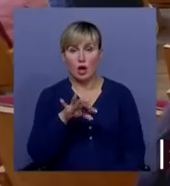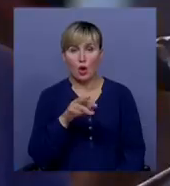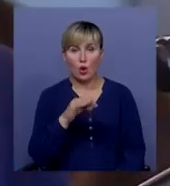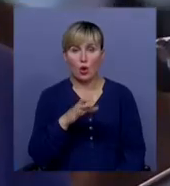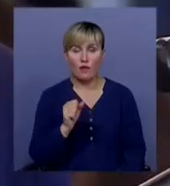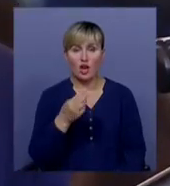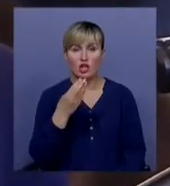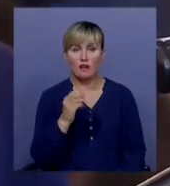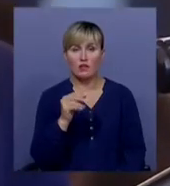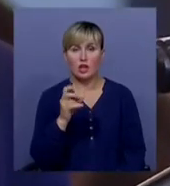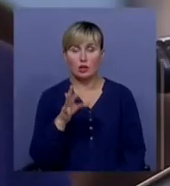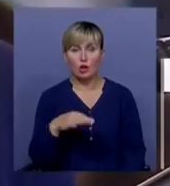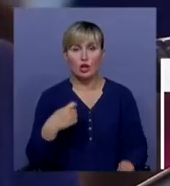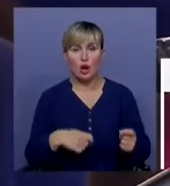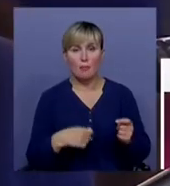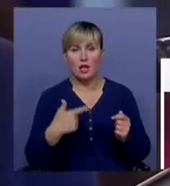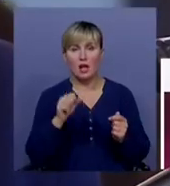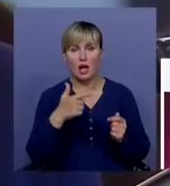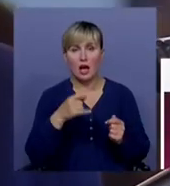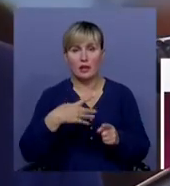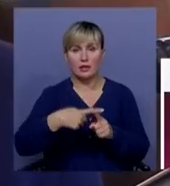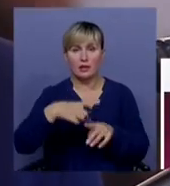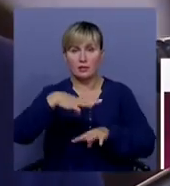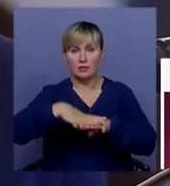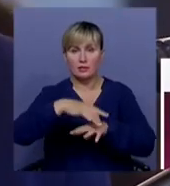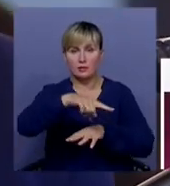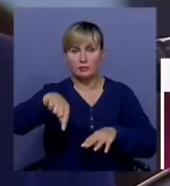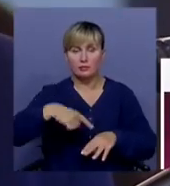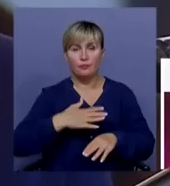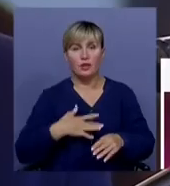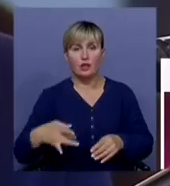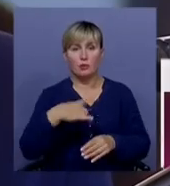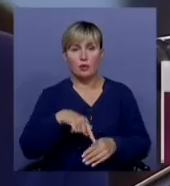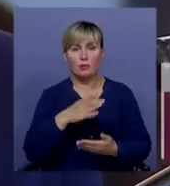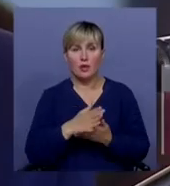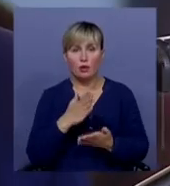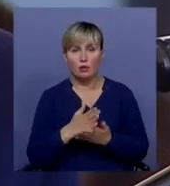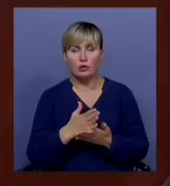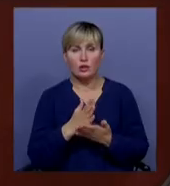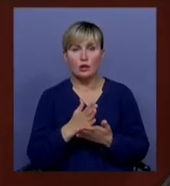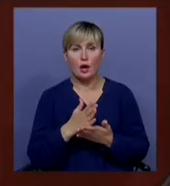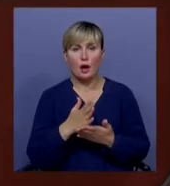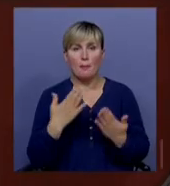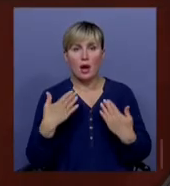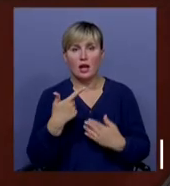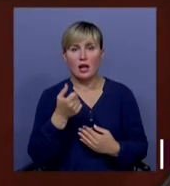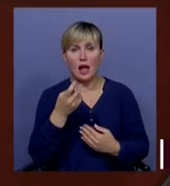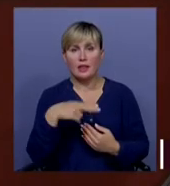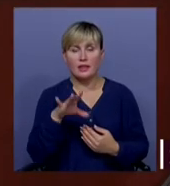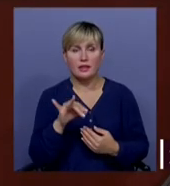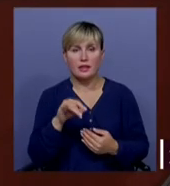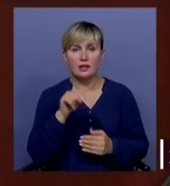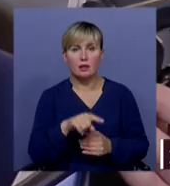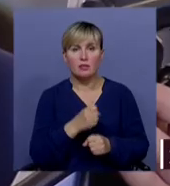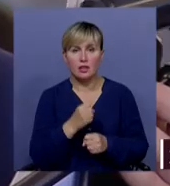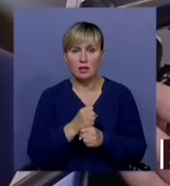Жарокова-Шевченко, Жамбыла-Гагарина. В нашем районе на квадрате находится парк Ганди. В прошлом году сделан очень хороший